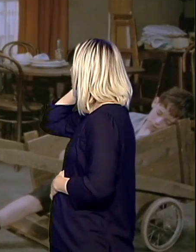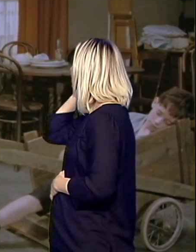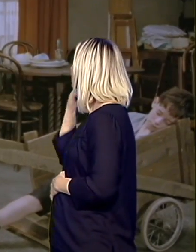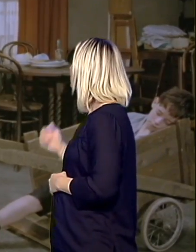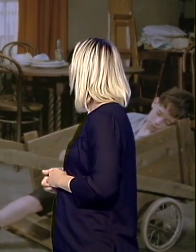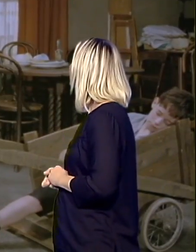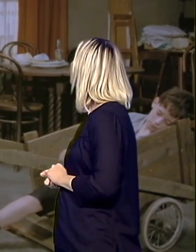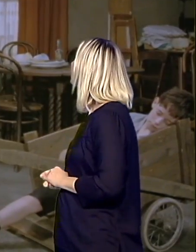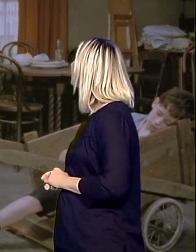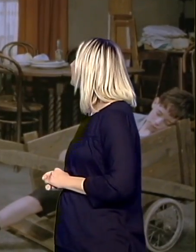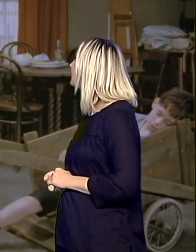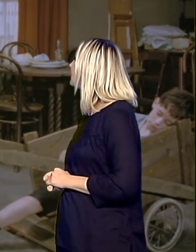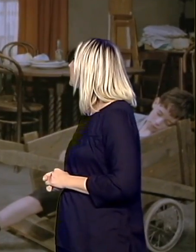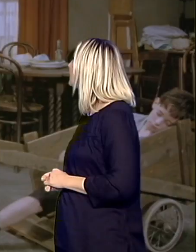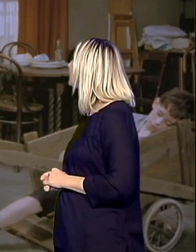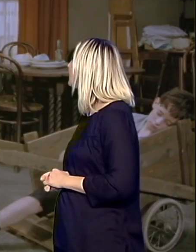He loves that old chariot.